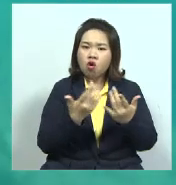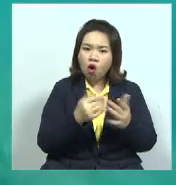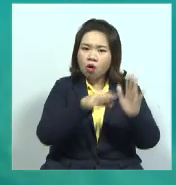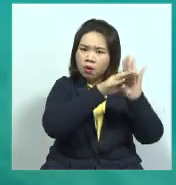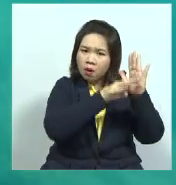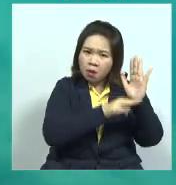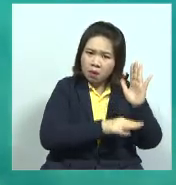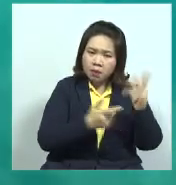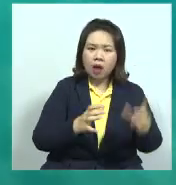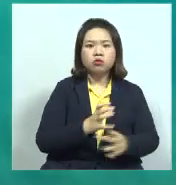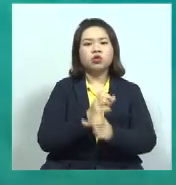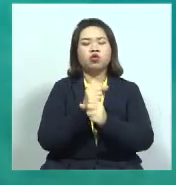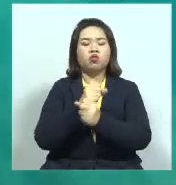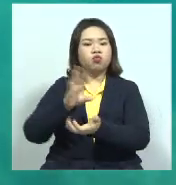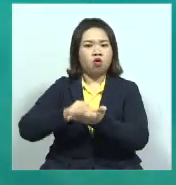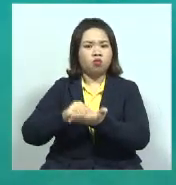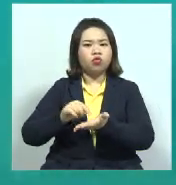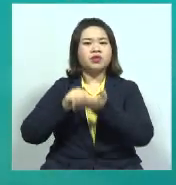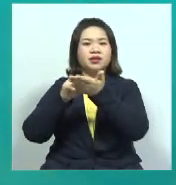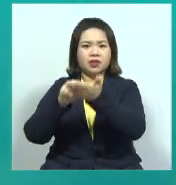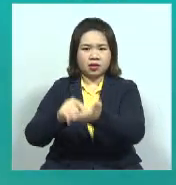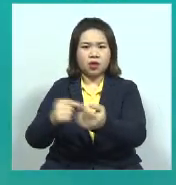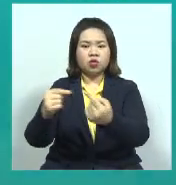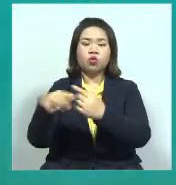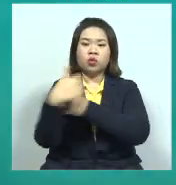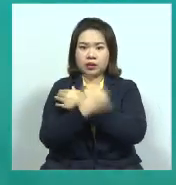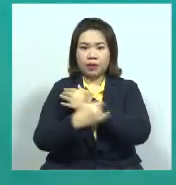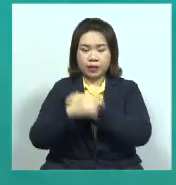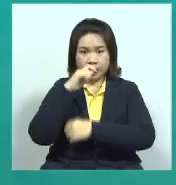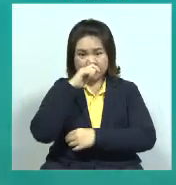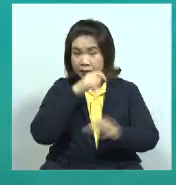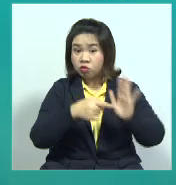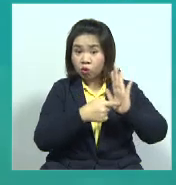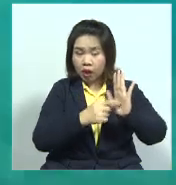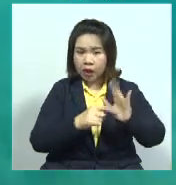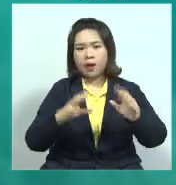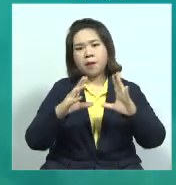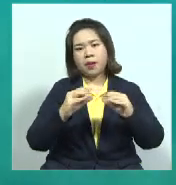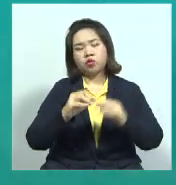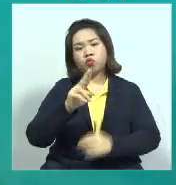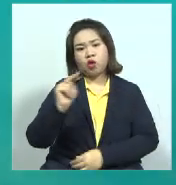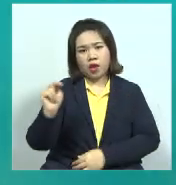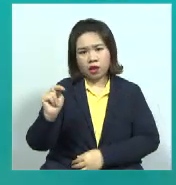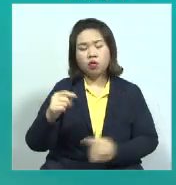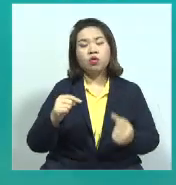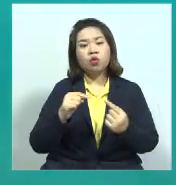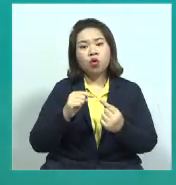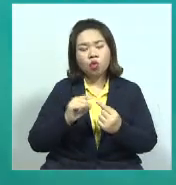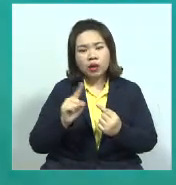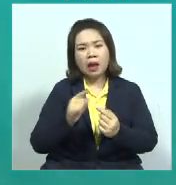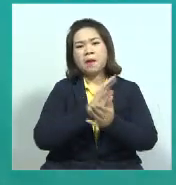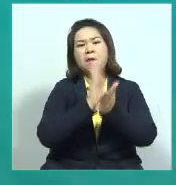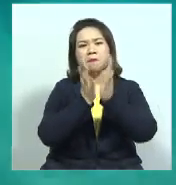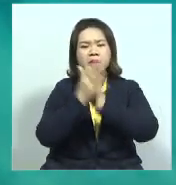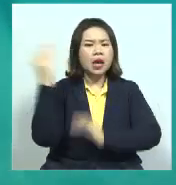ข้อมูลที่สำคัญของอาเซียนก่อนเสนอที่ประชุมระดับนานาชาติเช่นการประชุมสหประชาชาติว่าด้วยการเปลี่ยนแปลงส